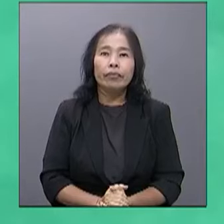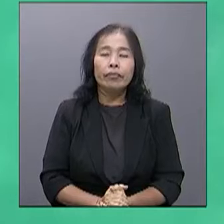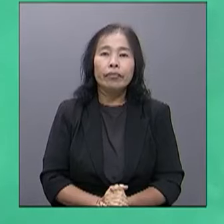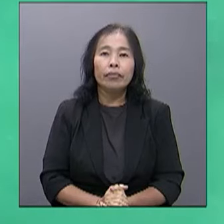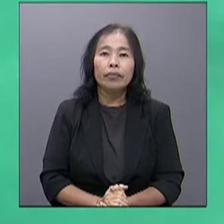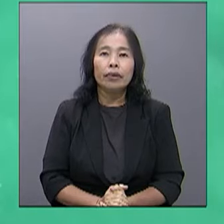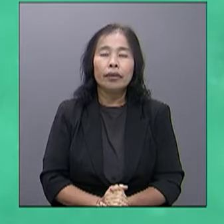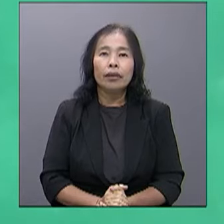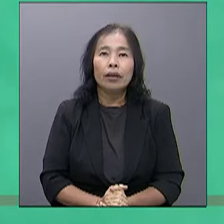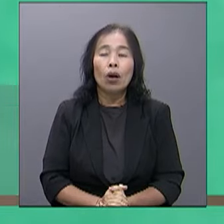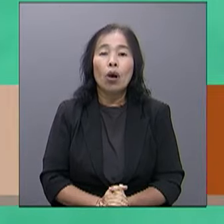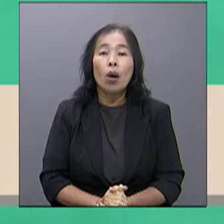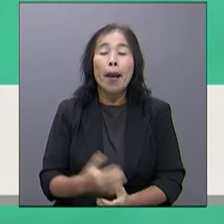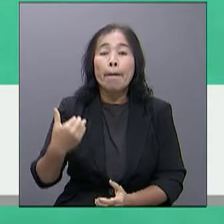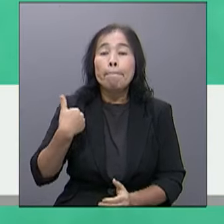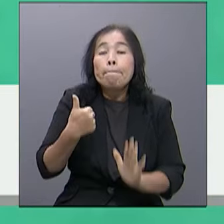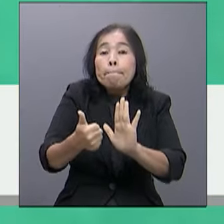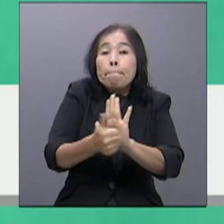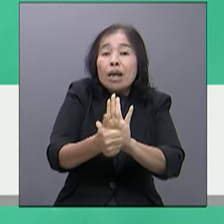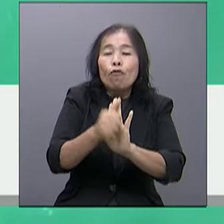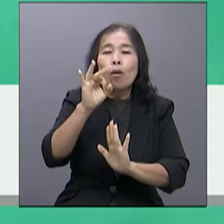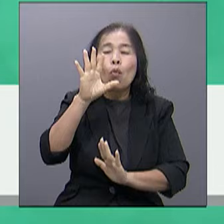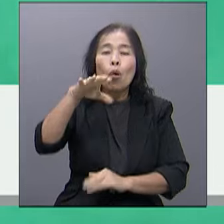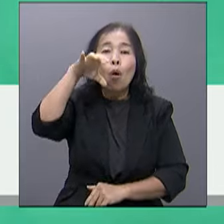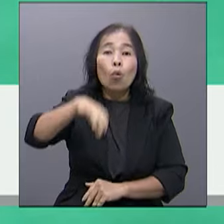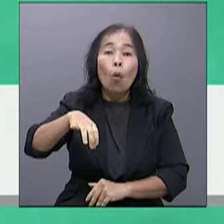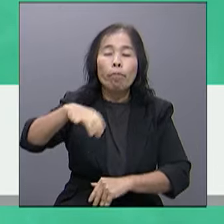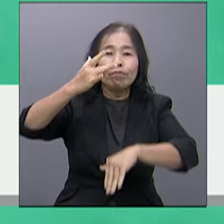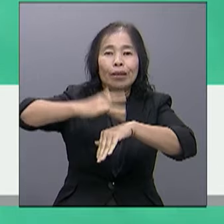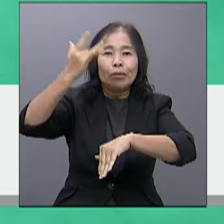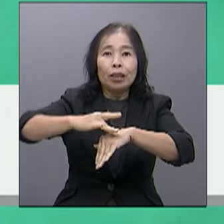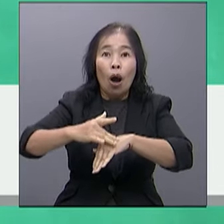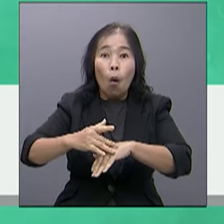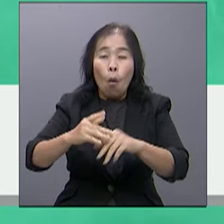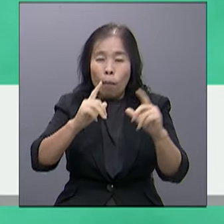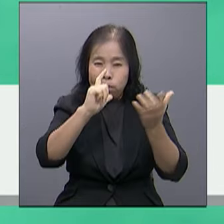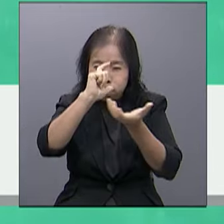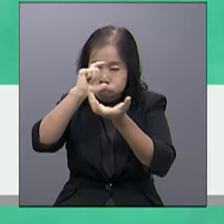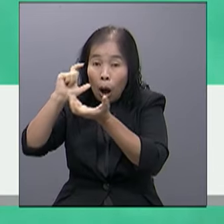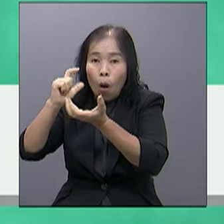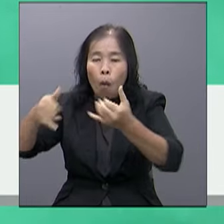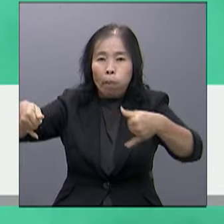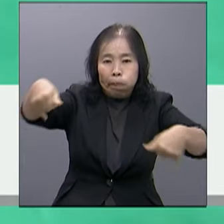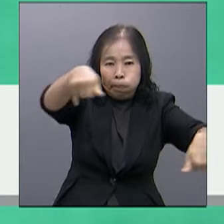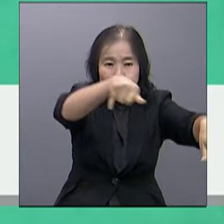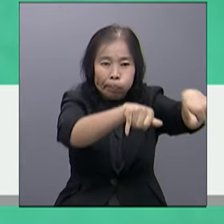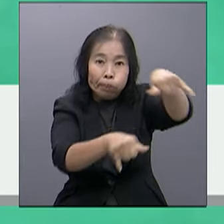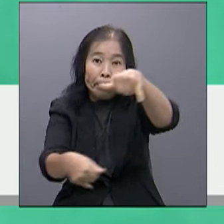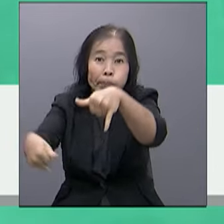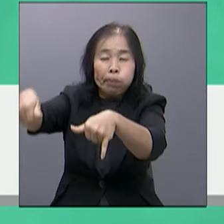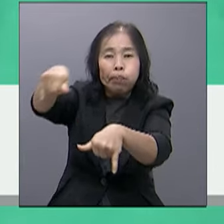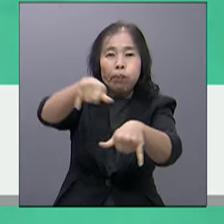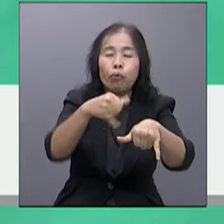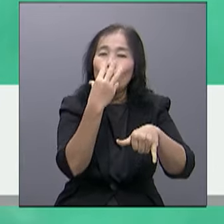เพจกรมอุทยานแห่งชาติสัตว์ป่าและพันธ์พืชได้โพสต์คลิปพยูนฝูงใหญ่ในบริเวณแหล่งหญ้าทะเลเกาะมุก